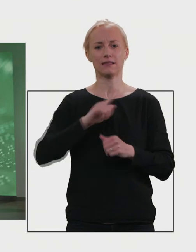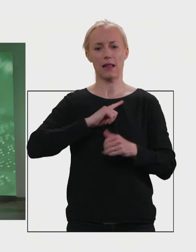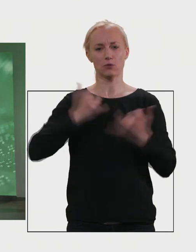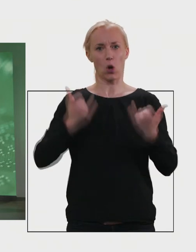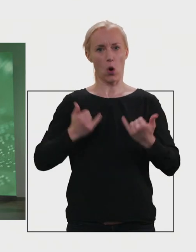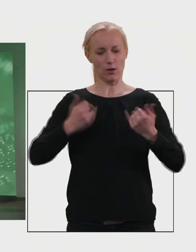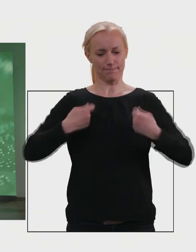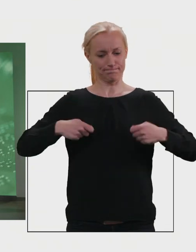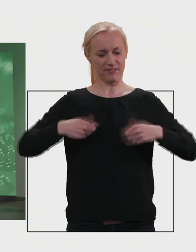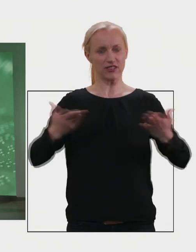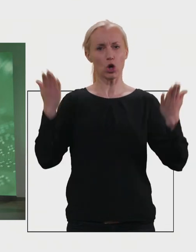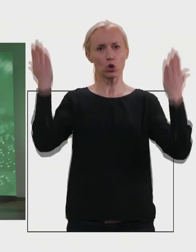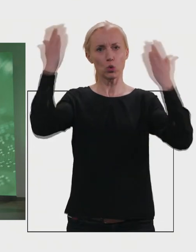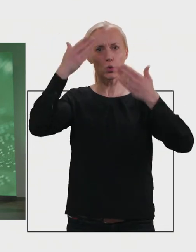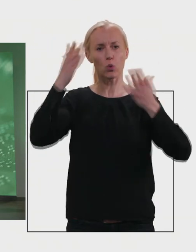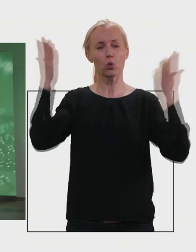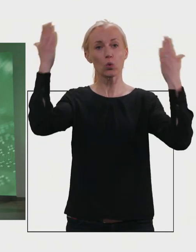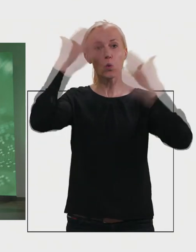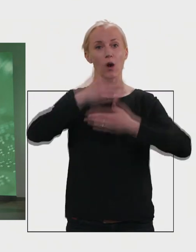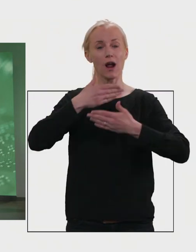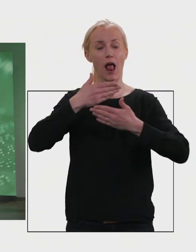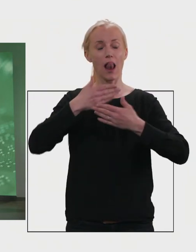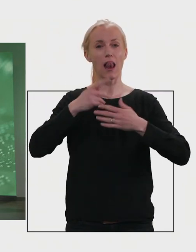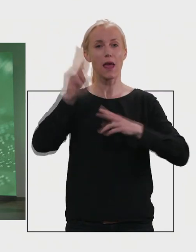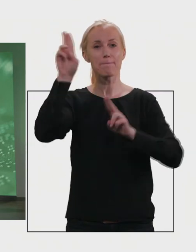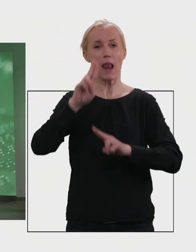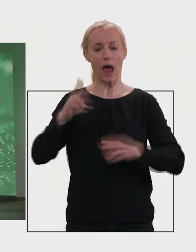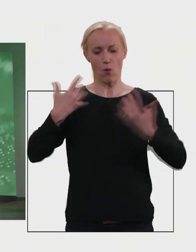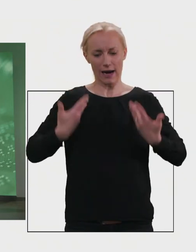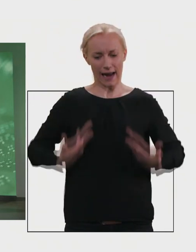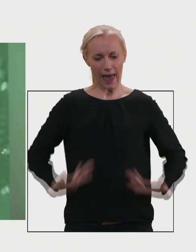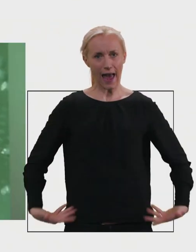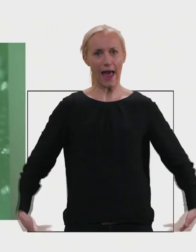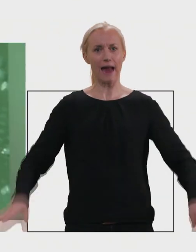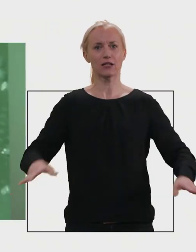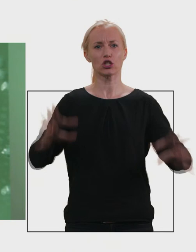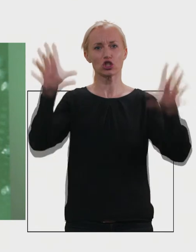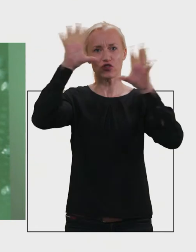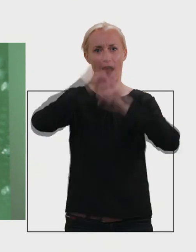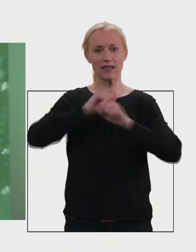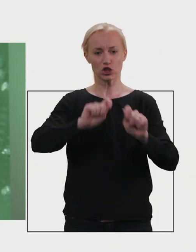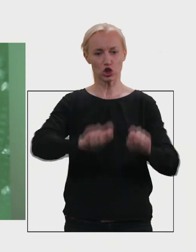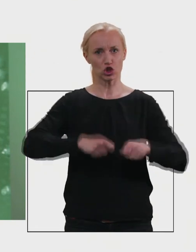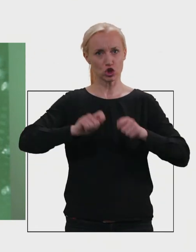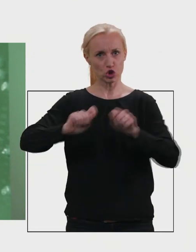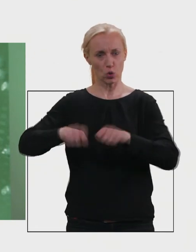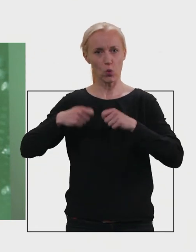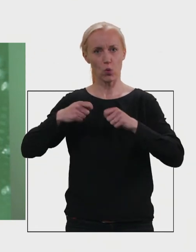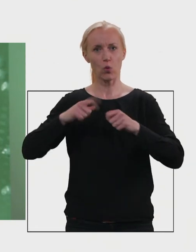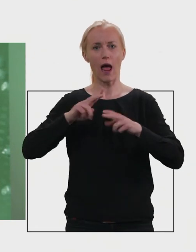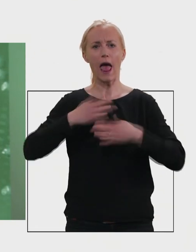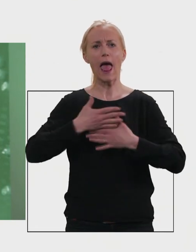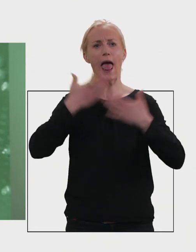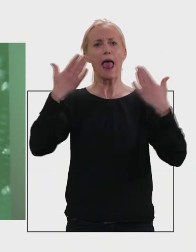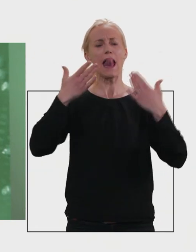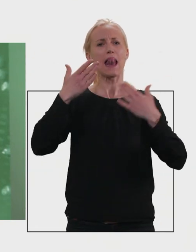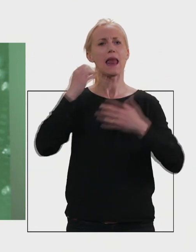ein dunkelblaues Kleid und dazu schwarze Schuhe und habe hellbraunes, längeres